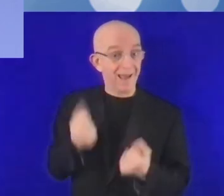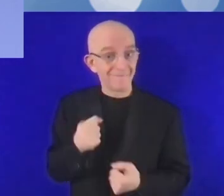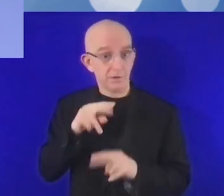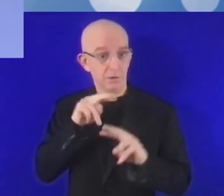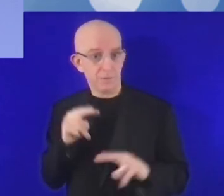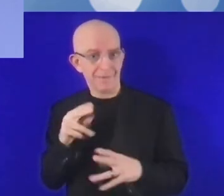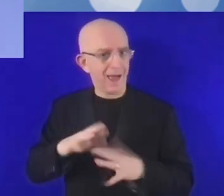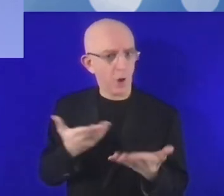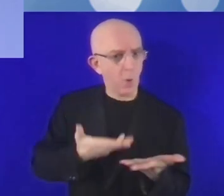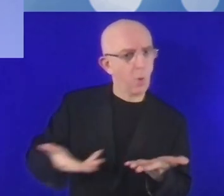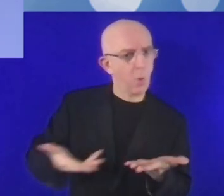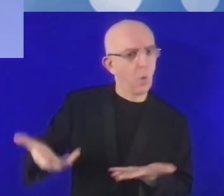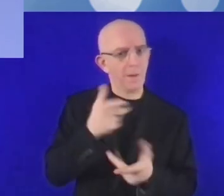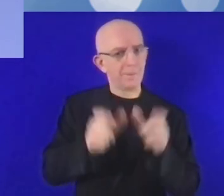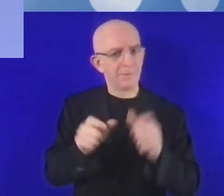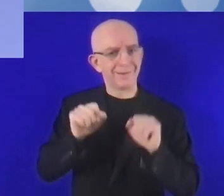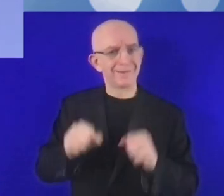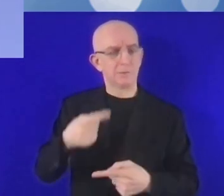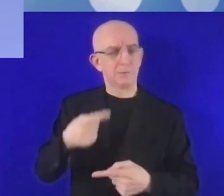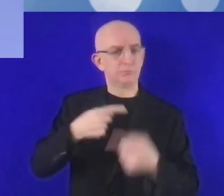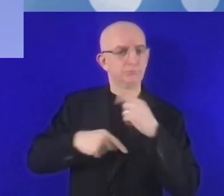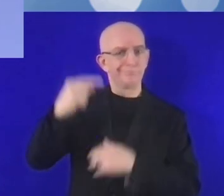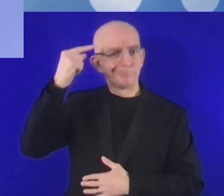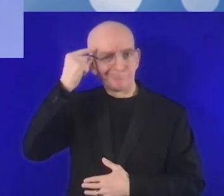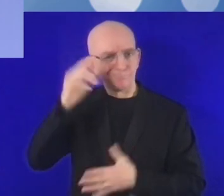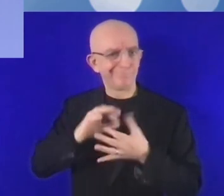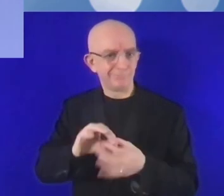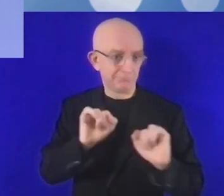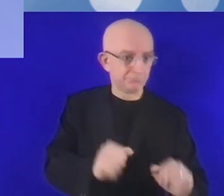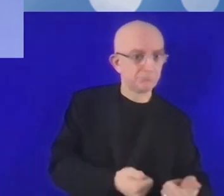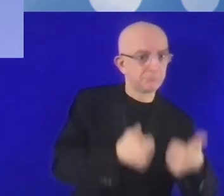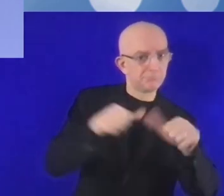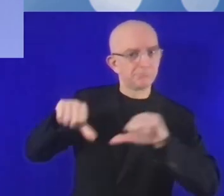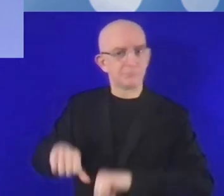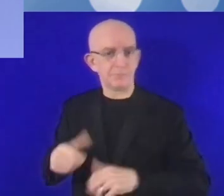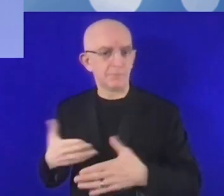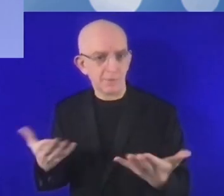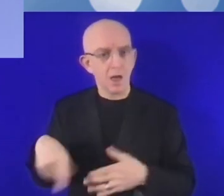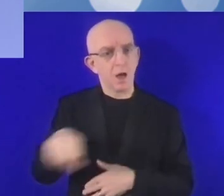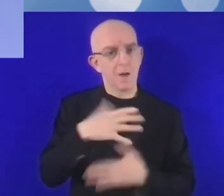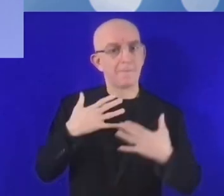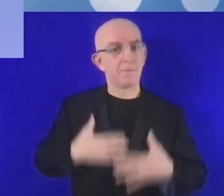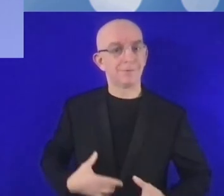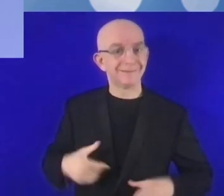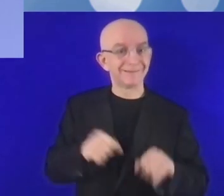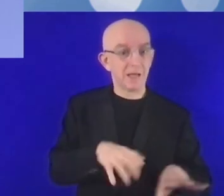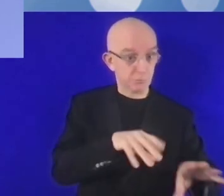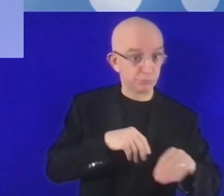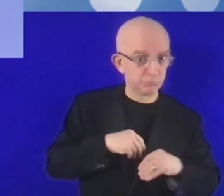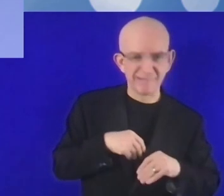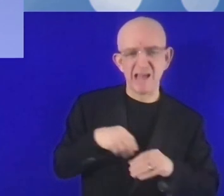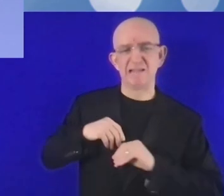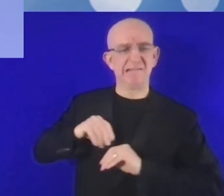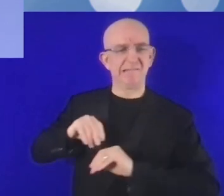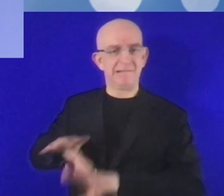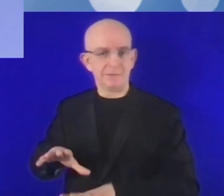感，能够有意识的确认高质量的音乐。我想我们应该仔